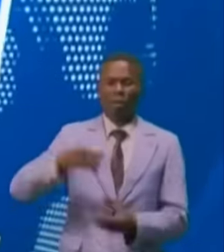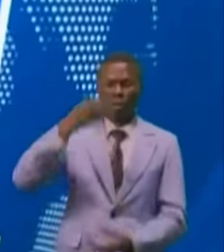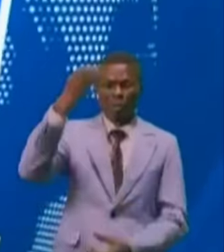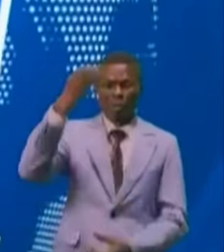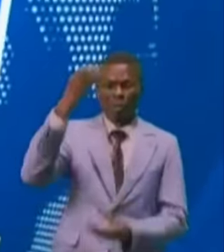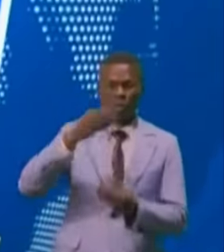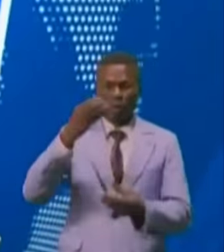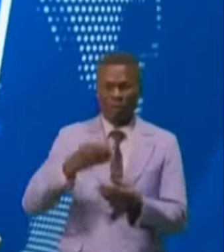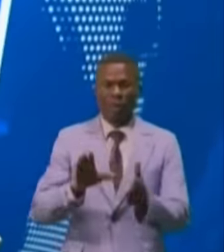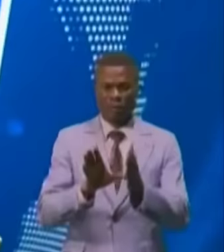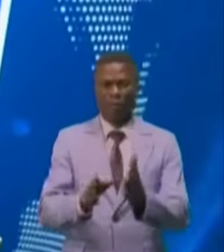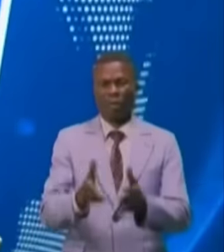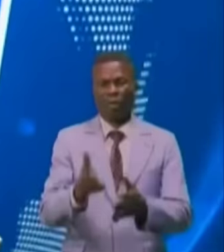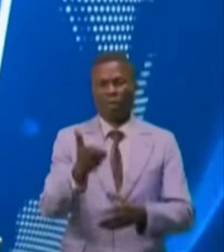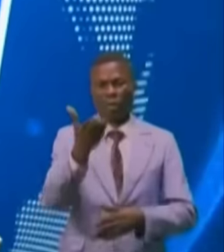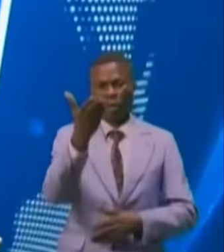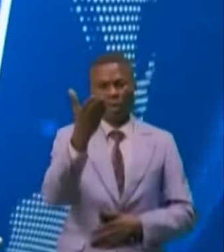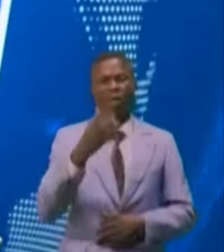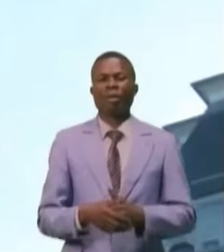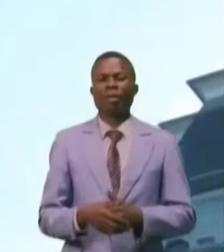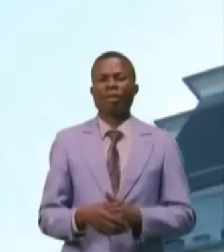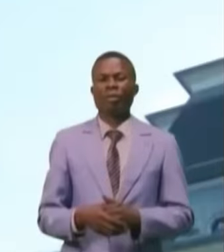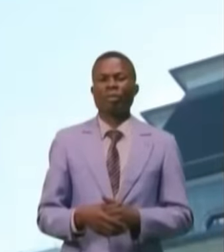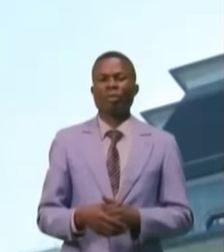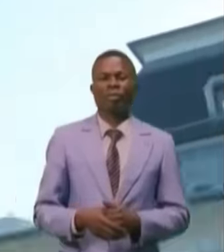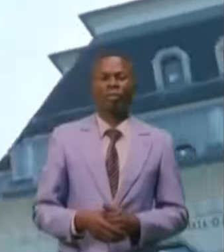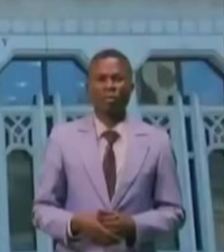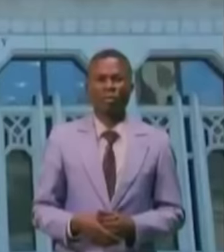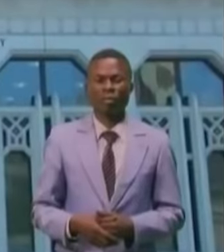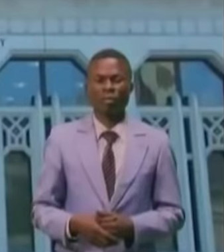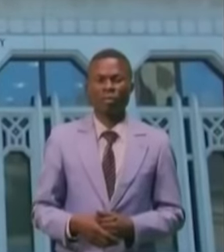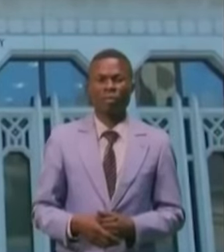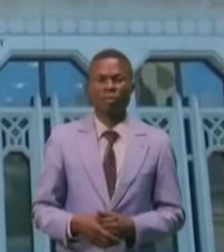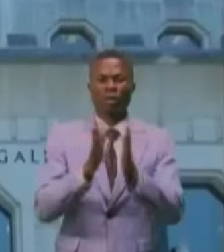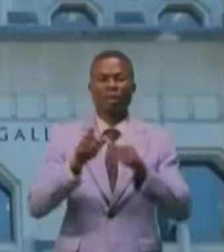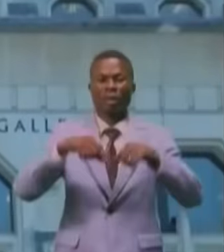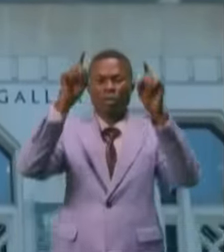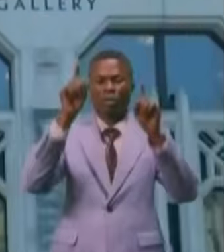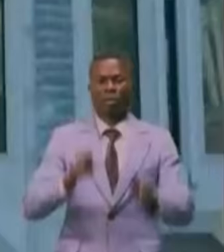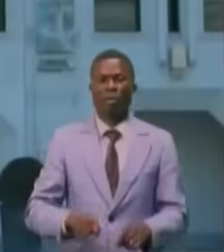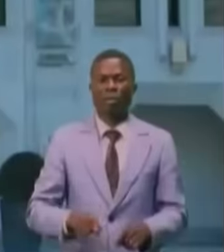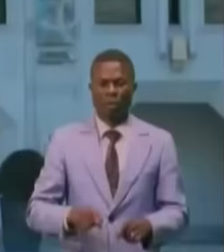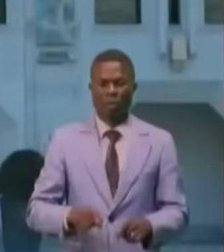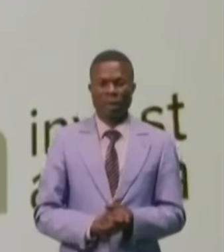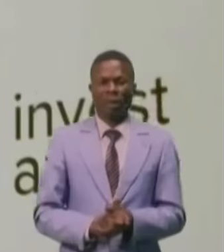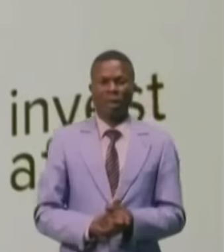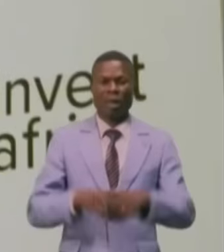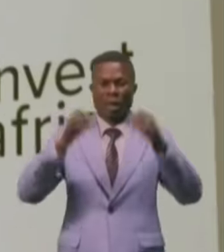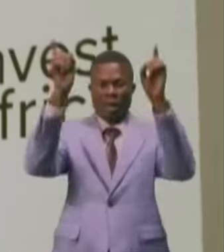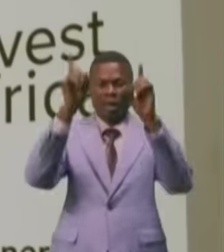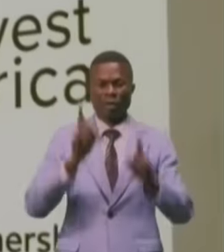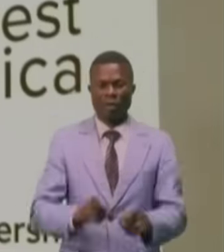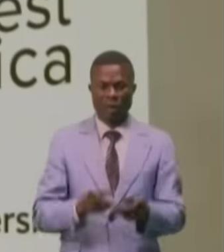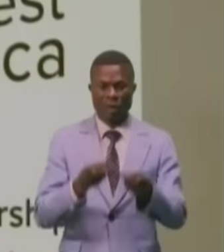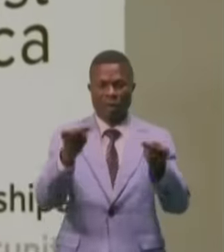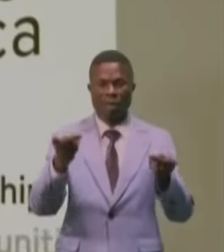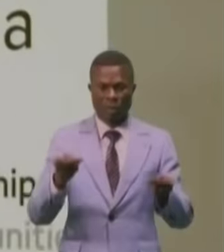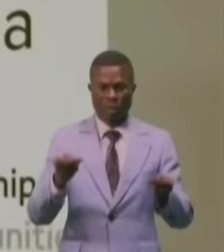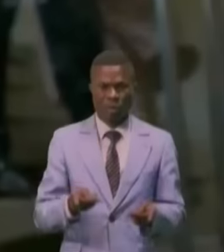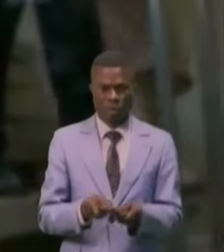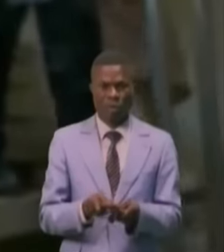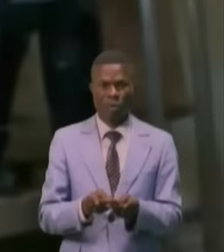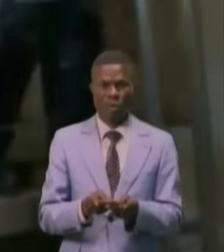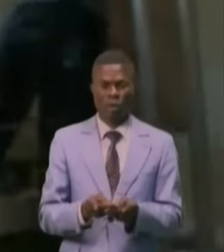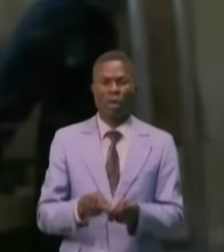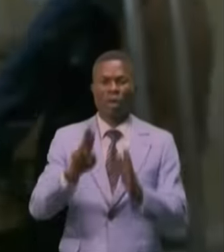Rodem Panda dans ce reportage. La 10e édition Débat Africa a servi de cadre pour débattre sur les